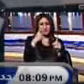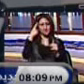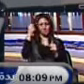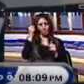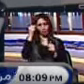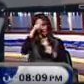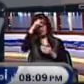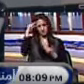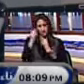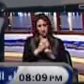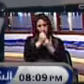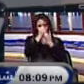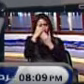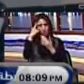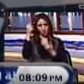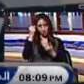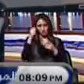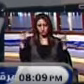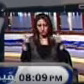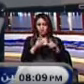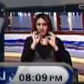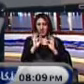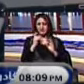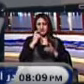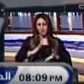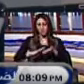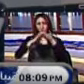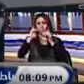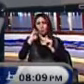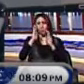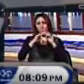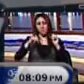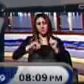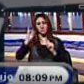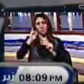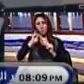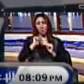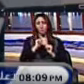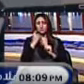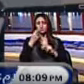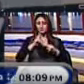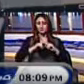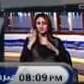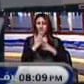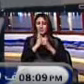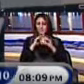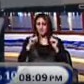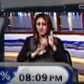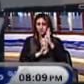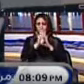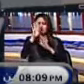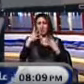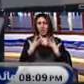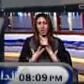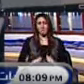يسمعوا منهم ويتوافق الجميع على حلول وطنيه بمبادرات قوميه شامله للعبور بمصر الى بر